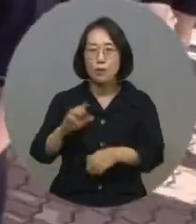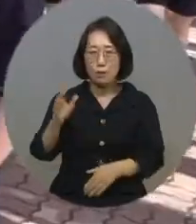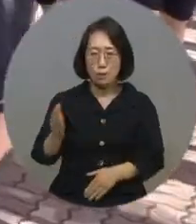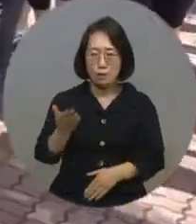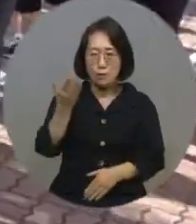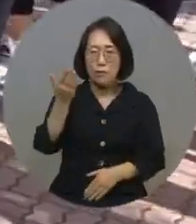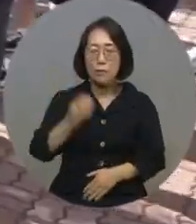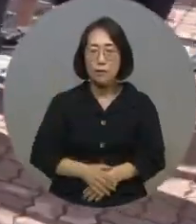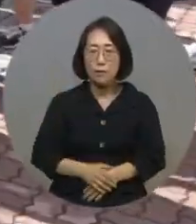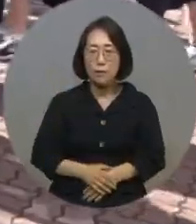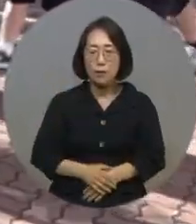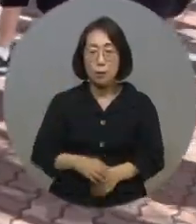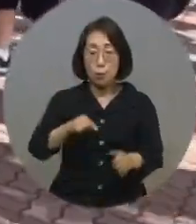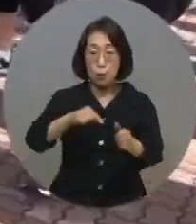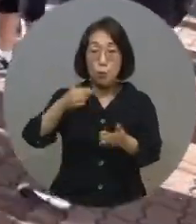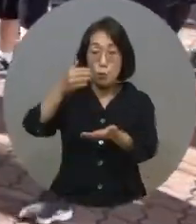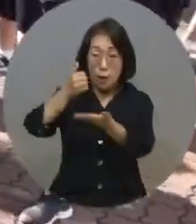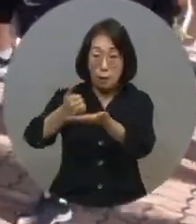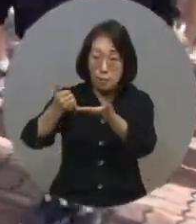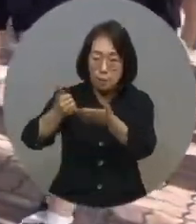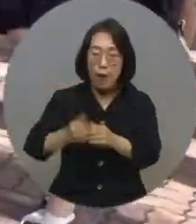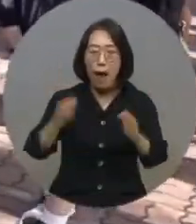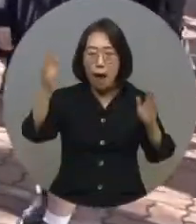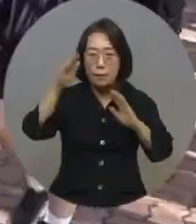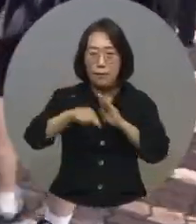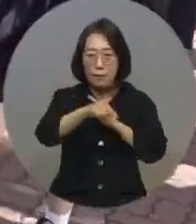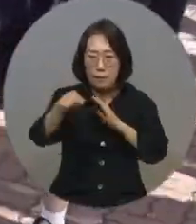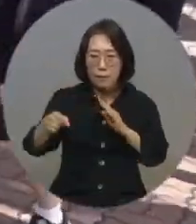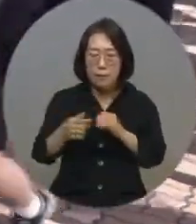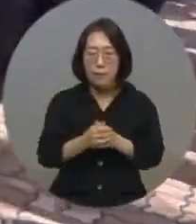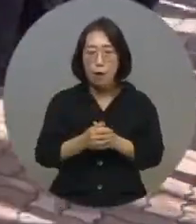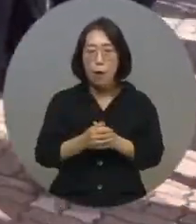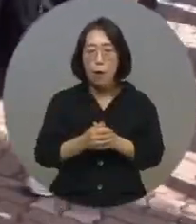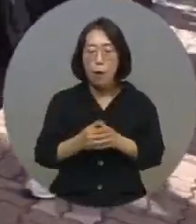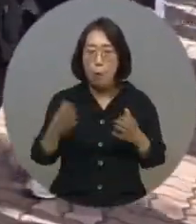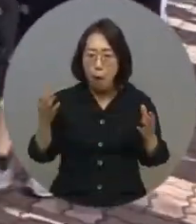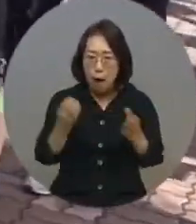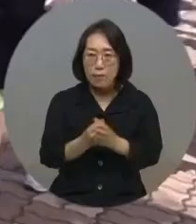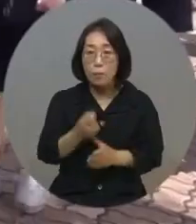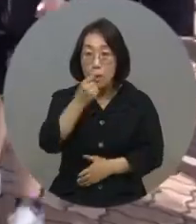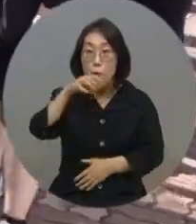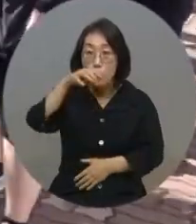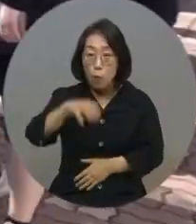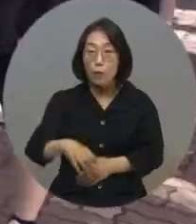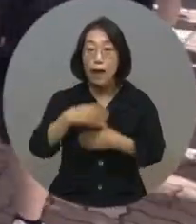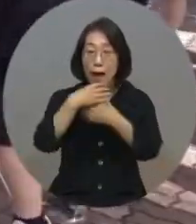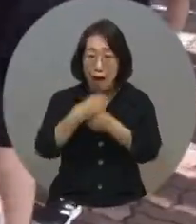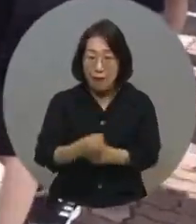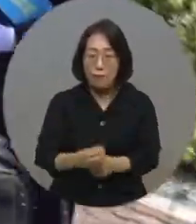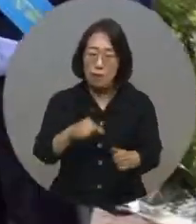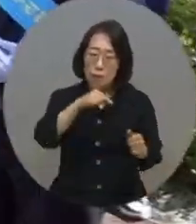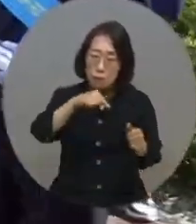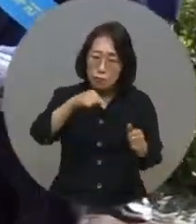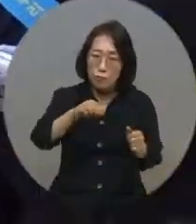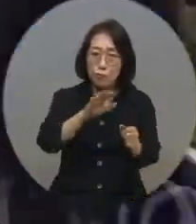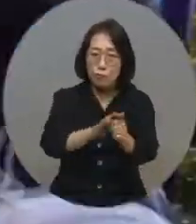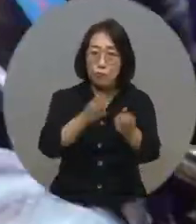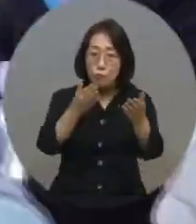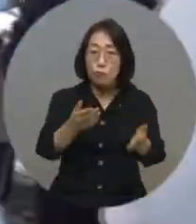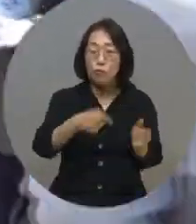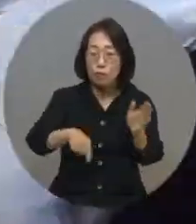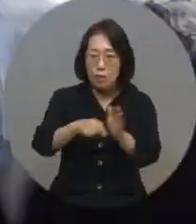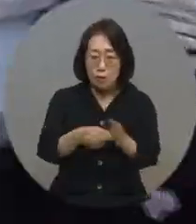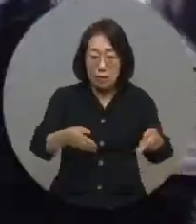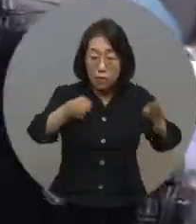가졌습니다. 윤건영 교육감은 학생들이 공감 동행의 온전한 배움터에서 교육활동이 이루어질 수